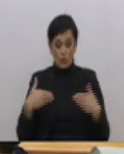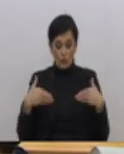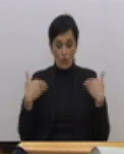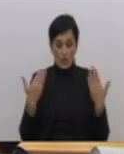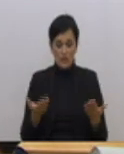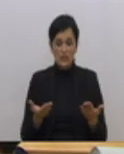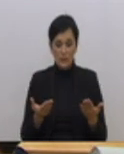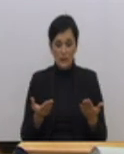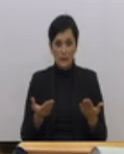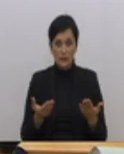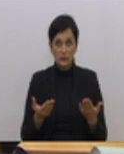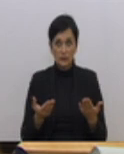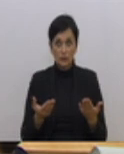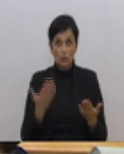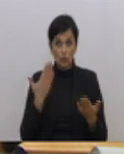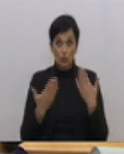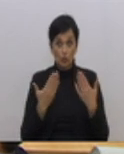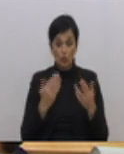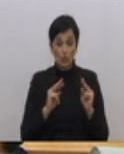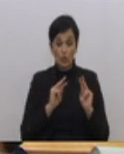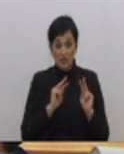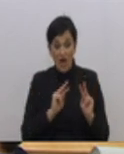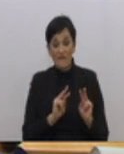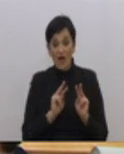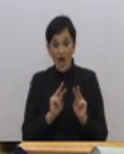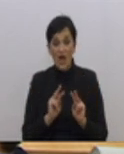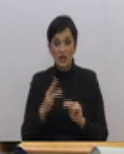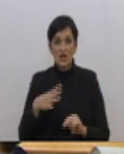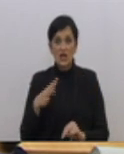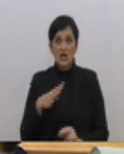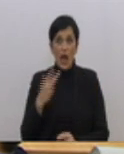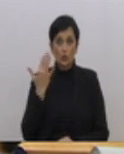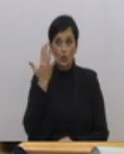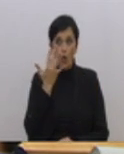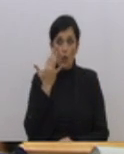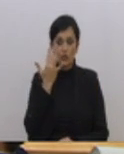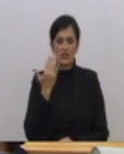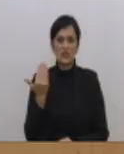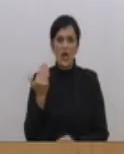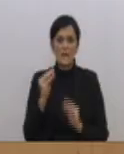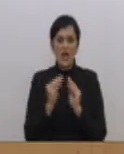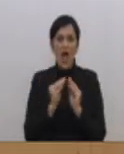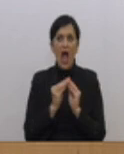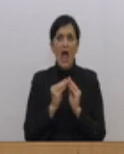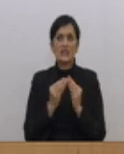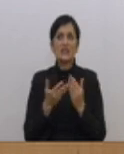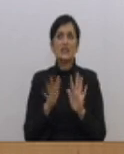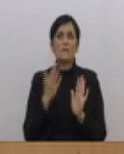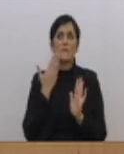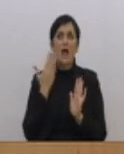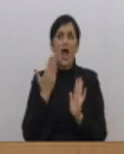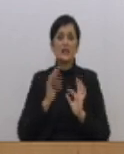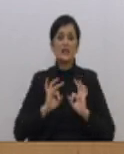Მოგესალმებით. Თუ დავაკვირდებით ქართული ოცნების 10-ზე მეტი